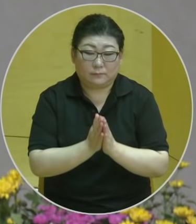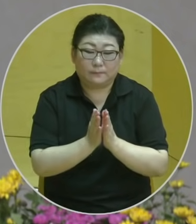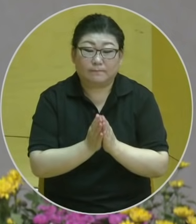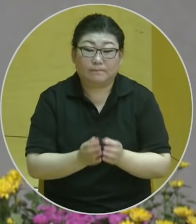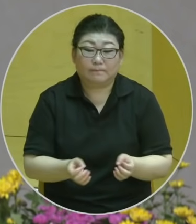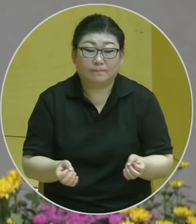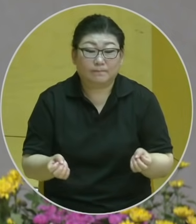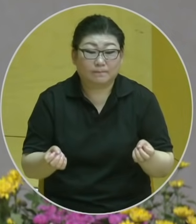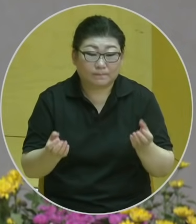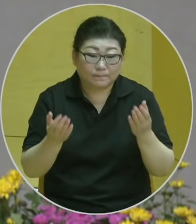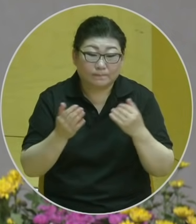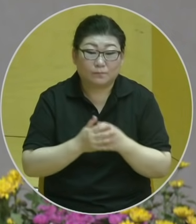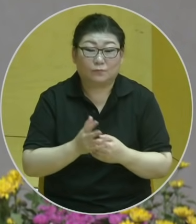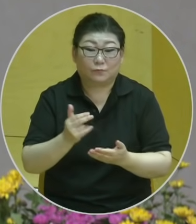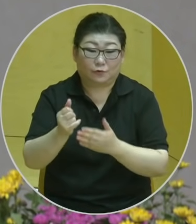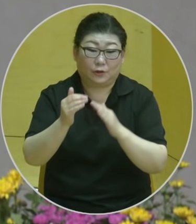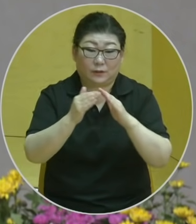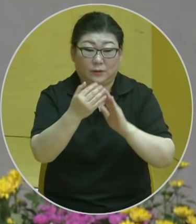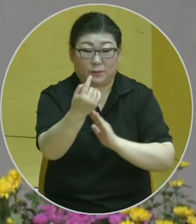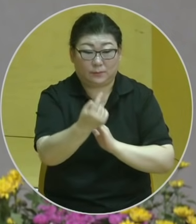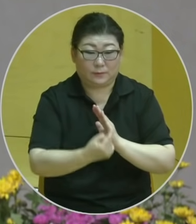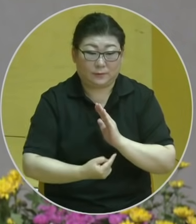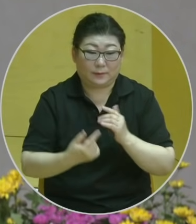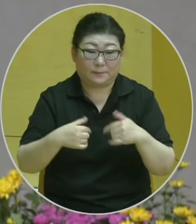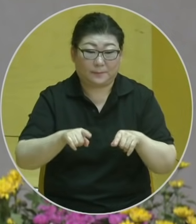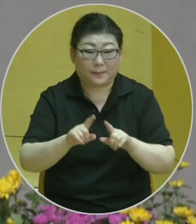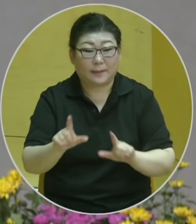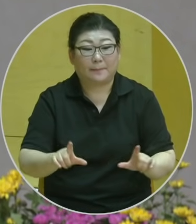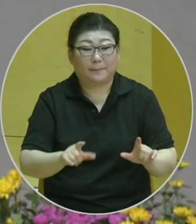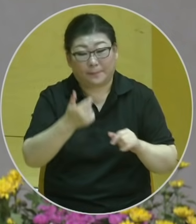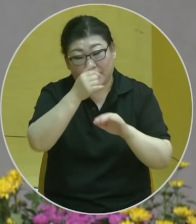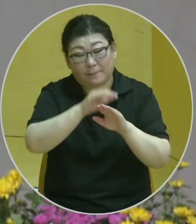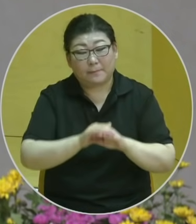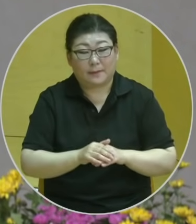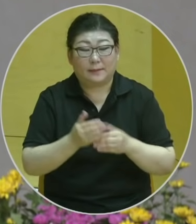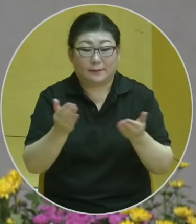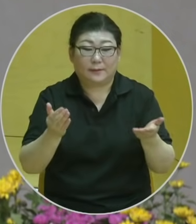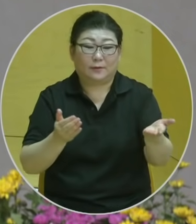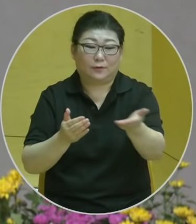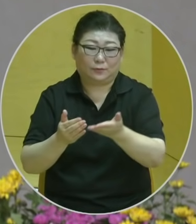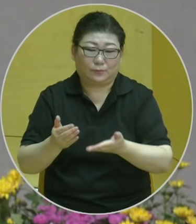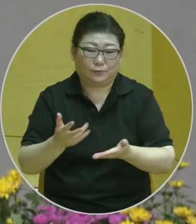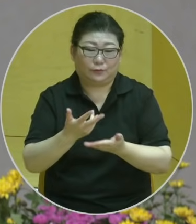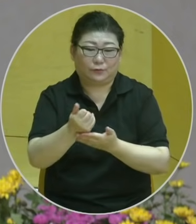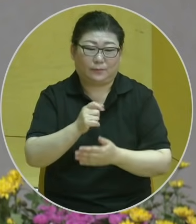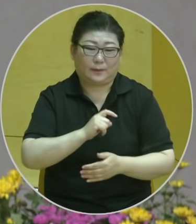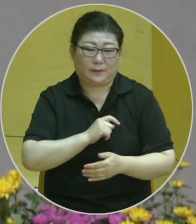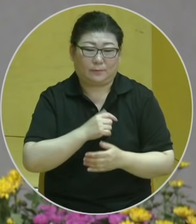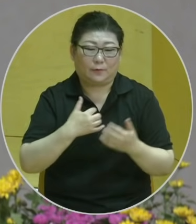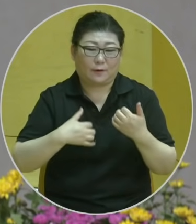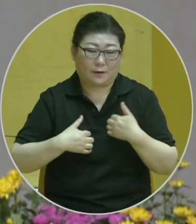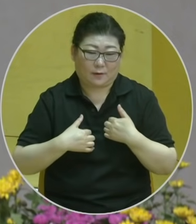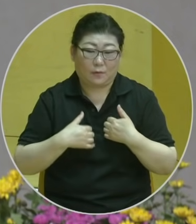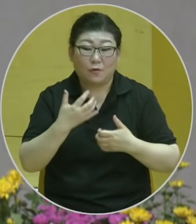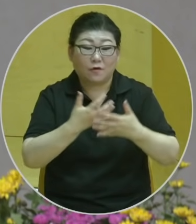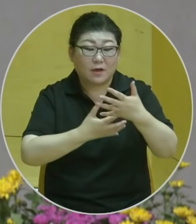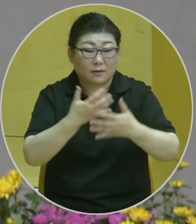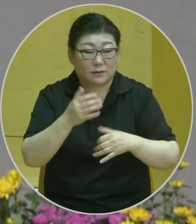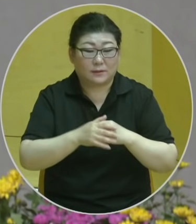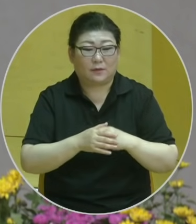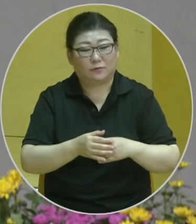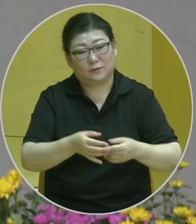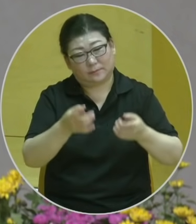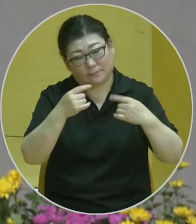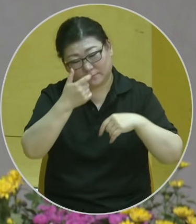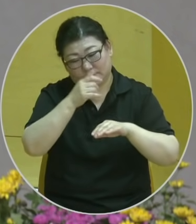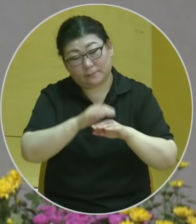할렐루야. 주의 전에 오셔서 함께 예배를 드리는 여러분들을 주님의 이름으로 환영하고 또 영상으로 또 예배의 자리에